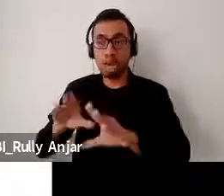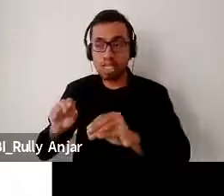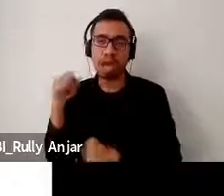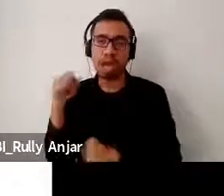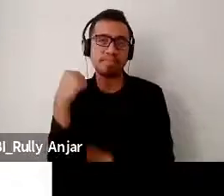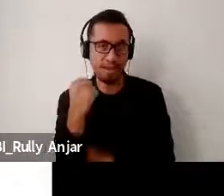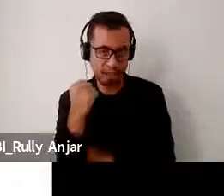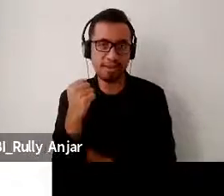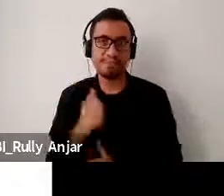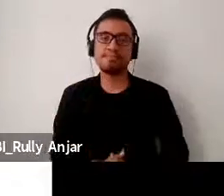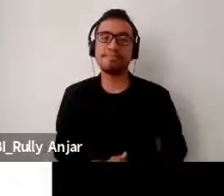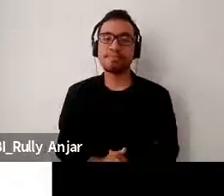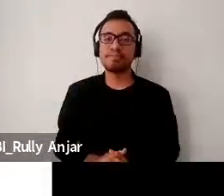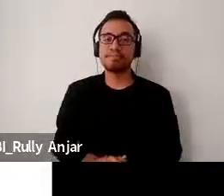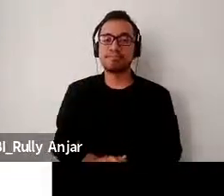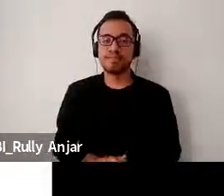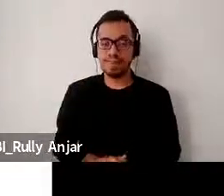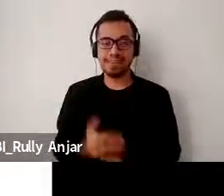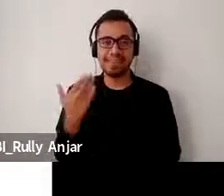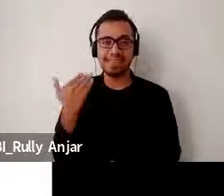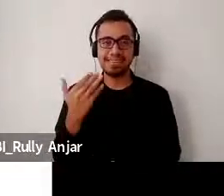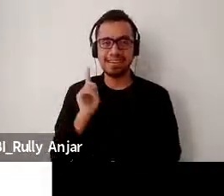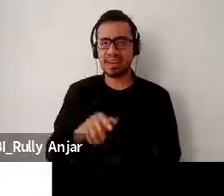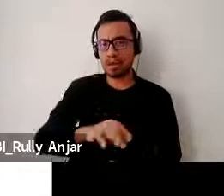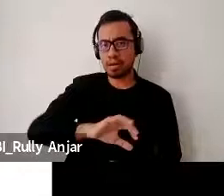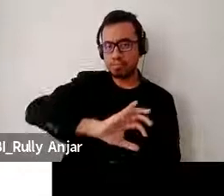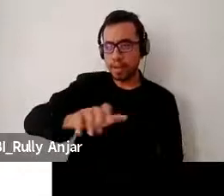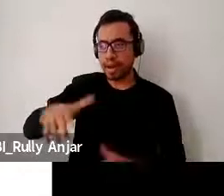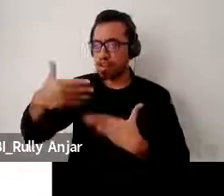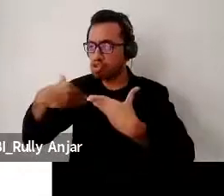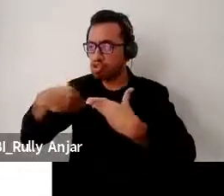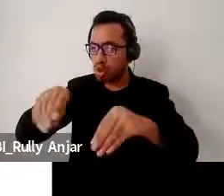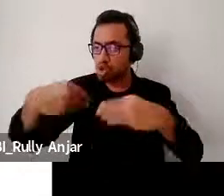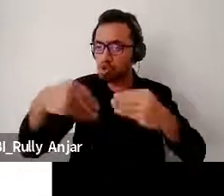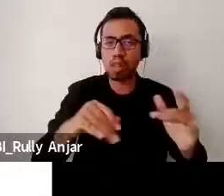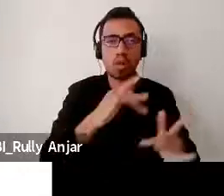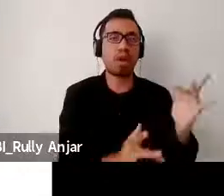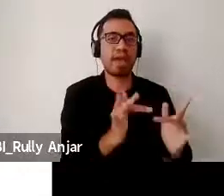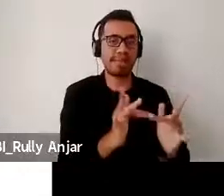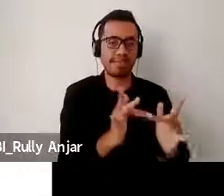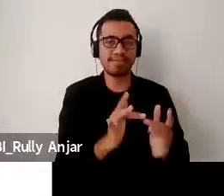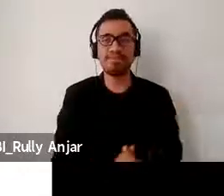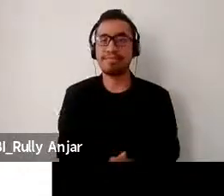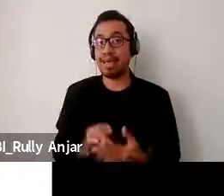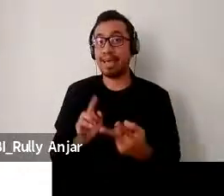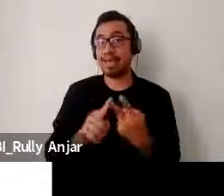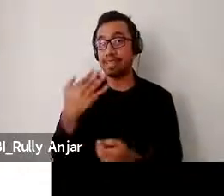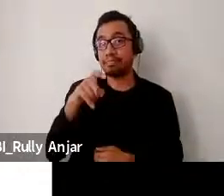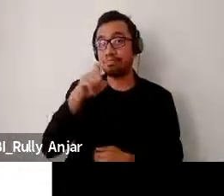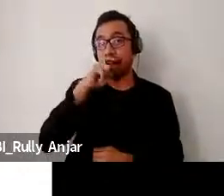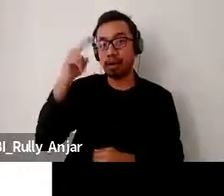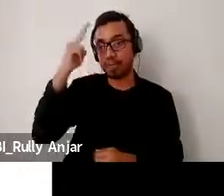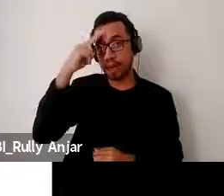yang kemudian menjual barangnya secara online. Bapak Kepala Bapeda juga